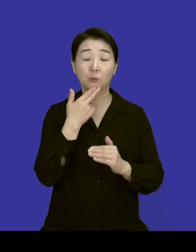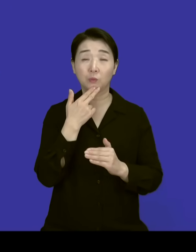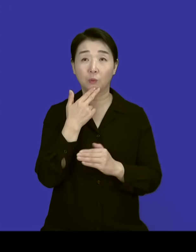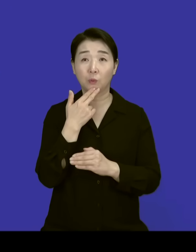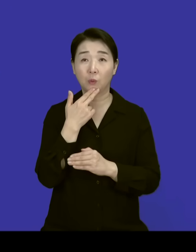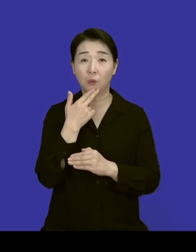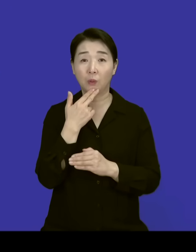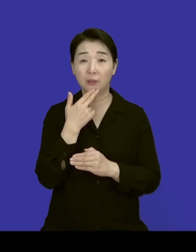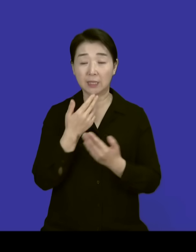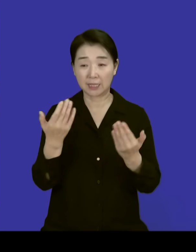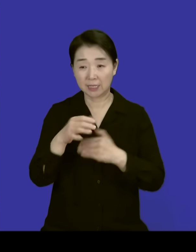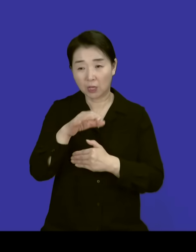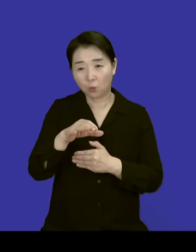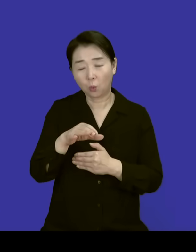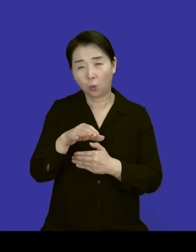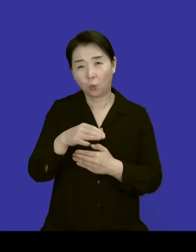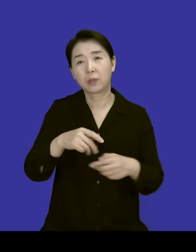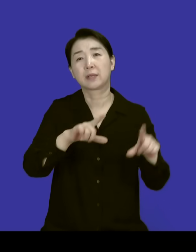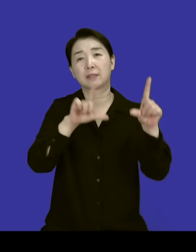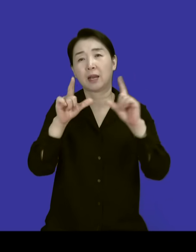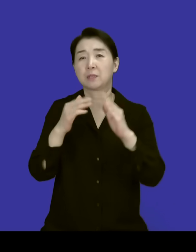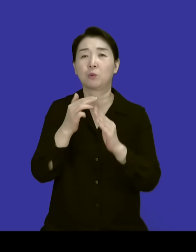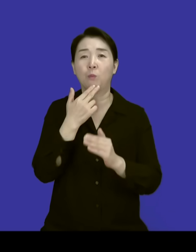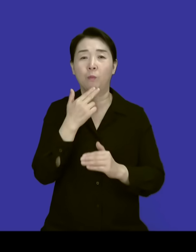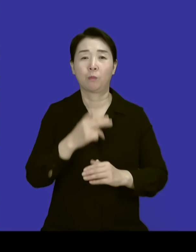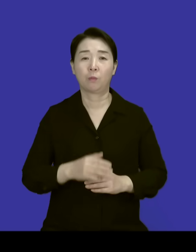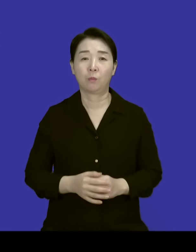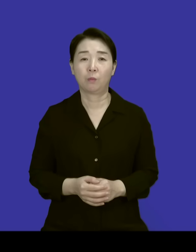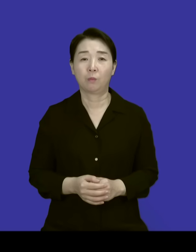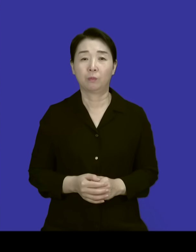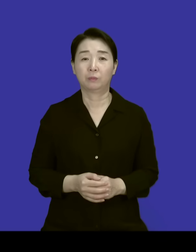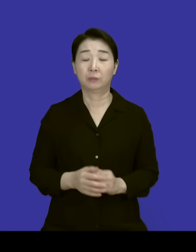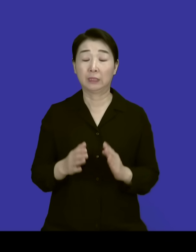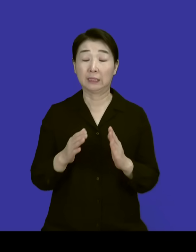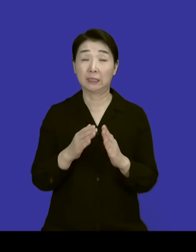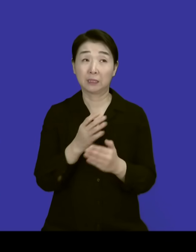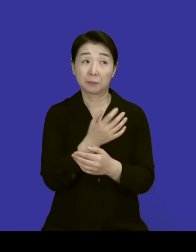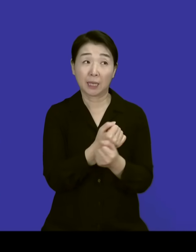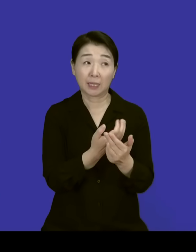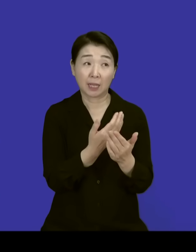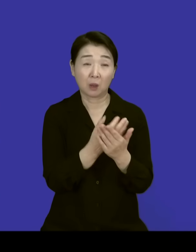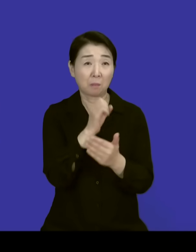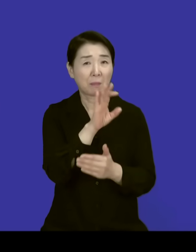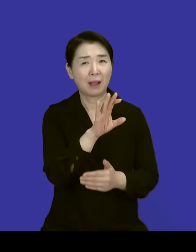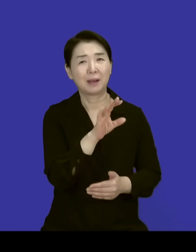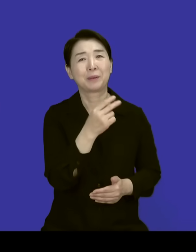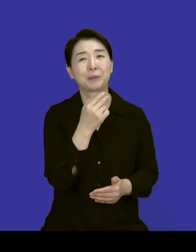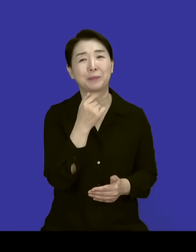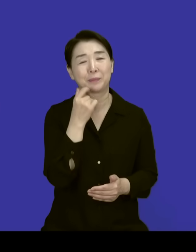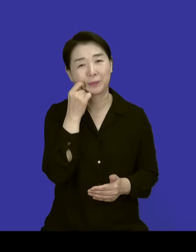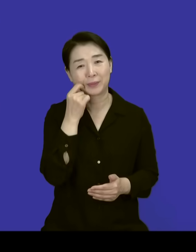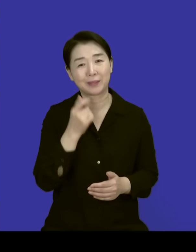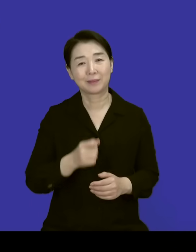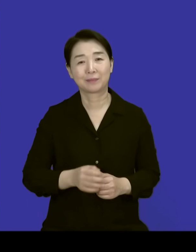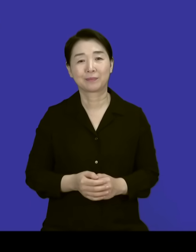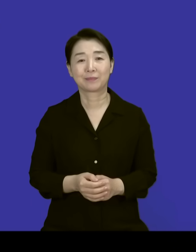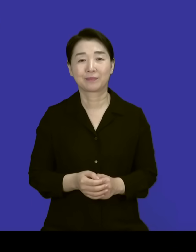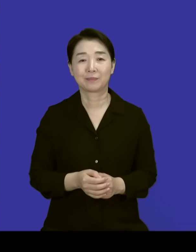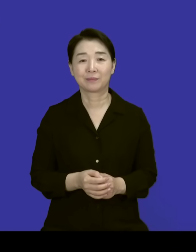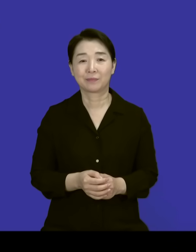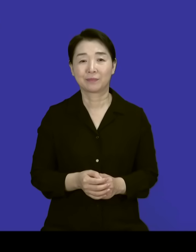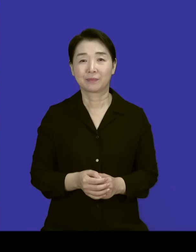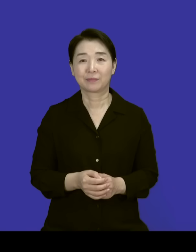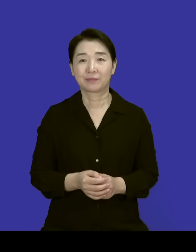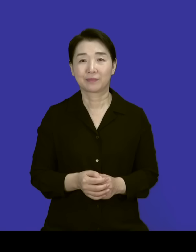작업실에 살았어요 그냥요. 예. 집도 없고 뭐 집을 얻어달라고 할 때도 없고. 네. 그러니까 일단은